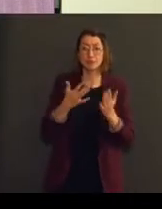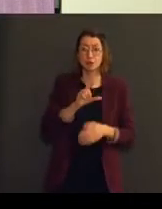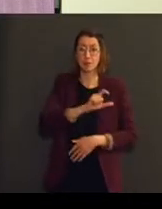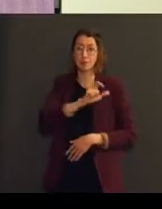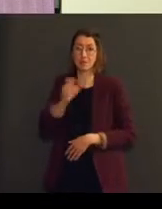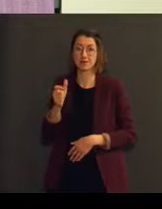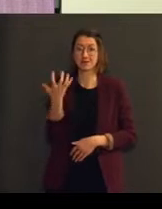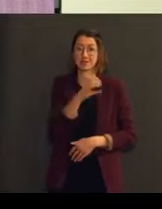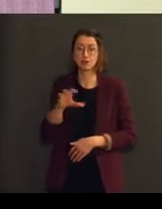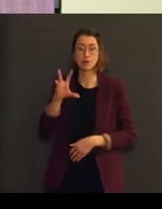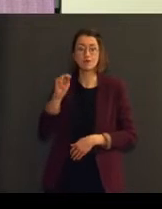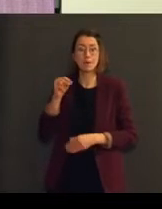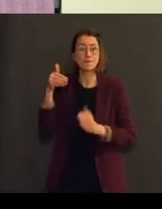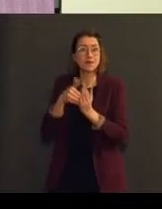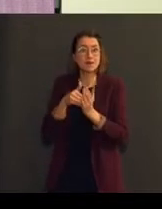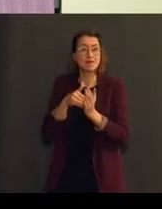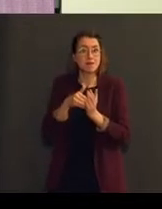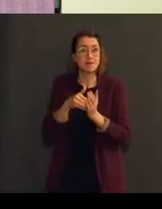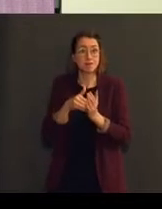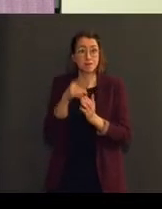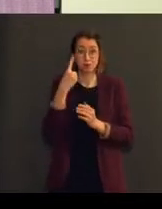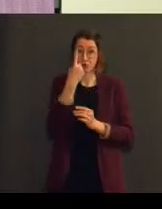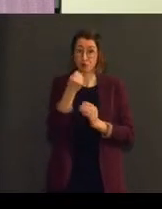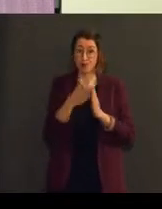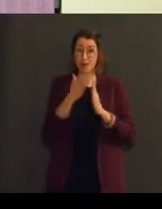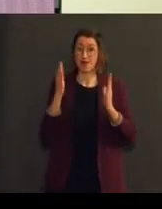un demi-million de personnes.